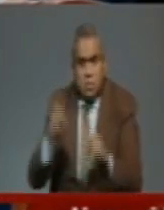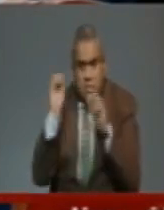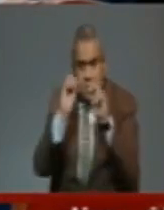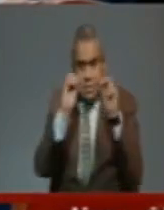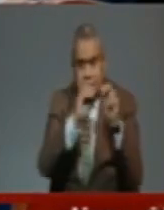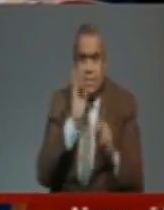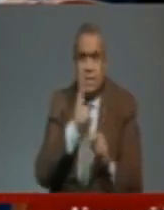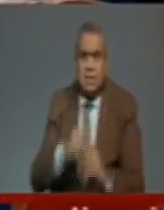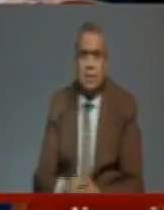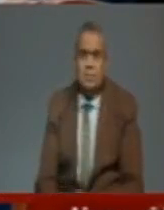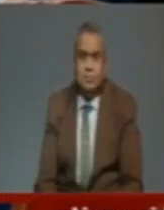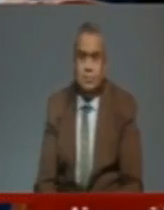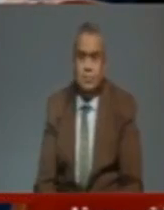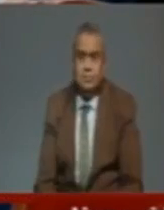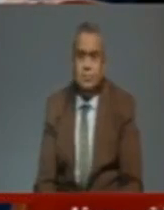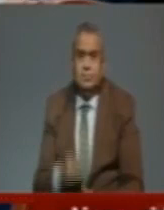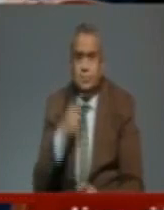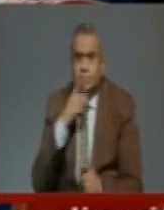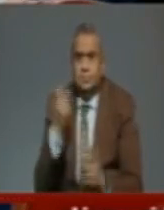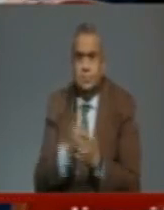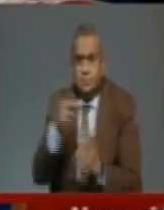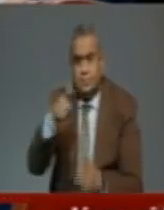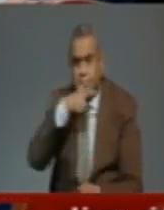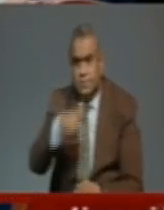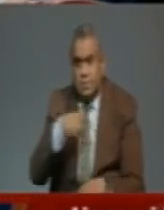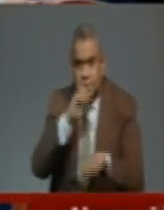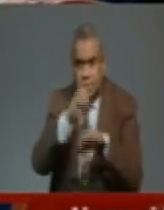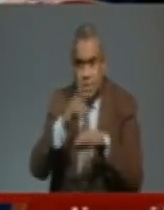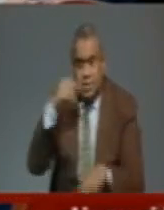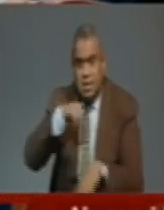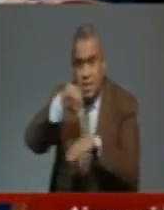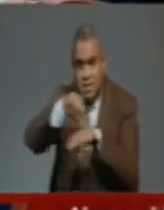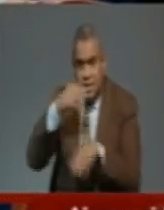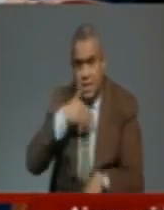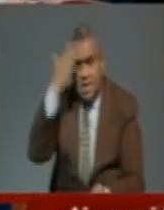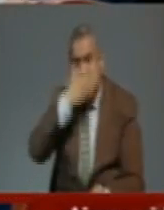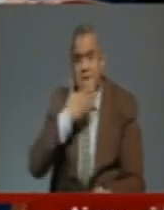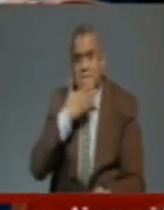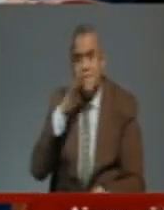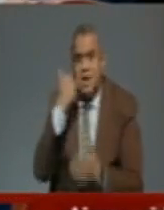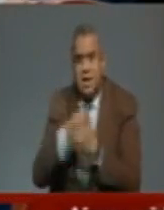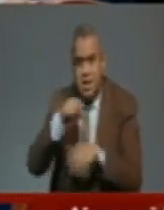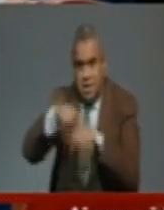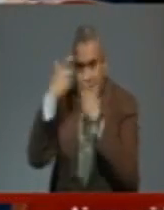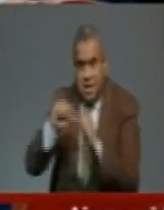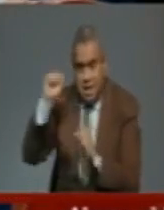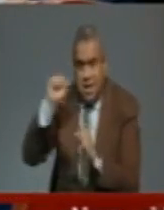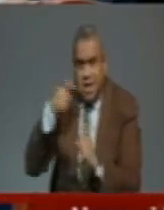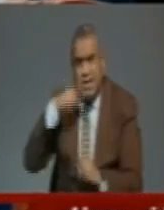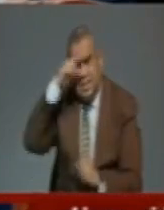معلش هخرج عن السياق شويه، أنا كنت بقول دايما إن أفريقيا البنية الأساسية اللي فيها تحتاج إلى